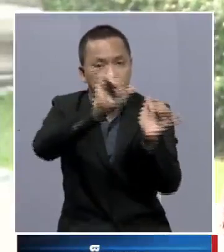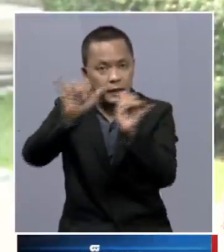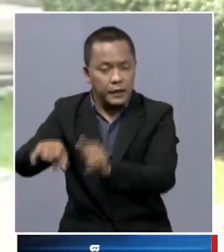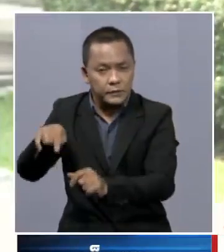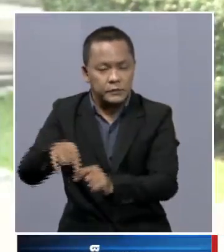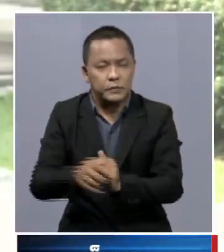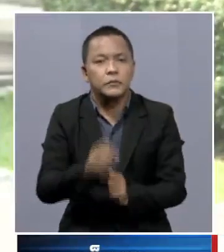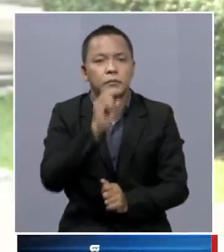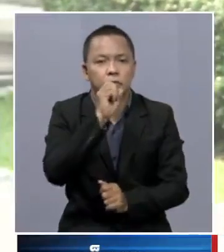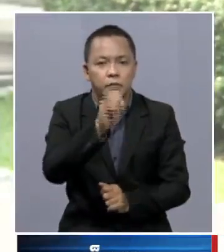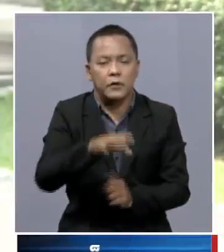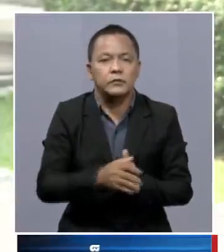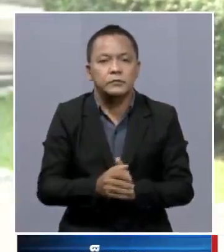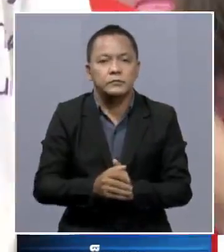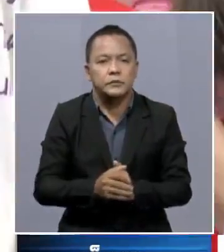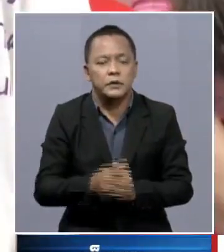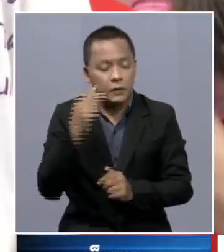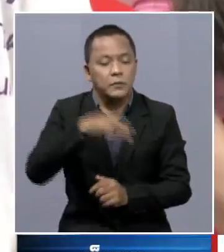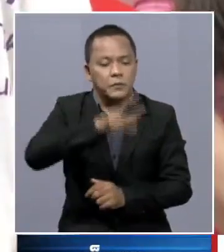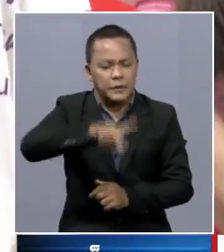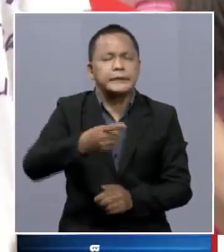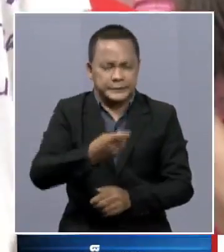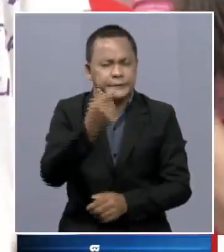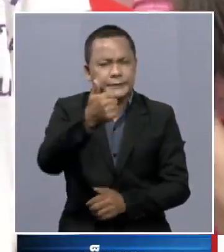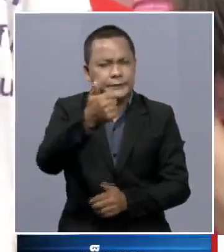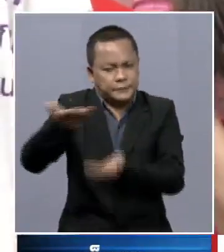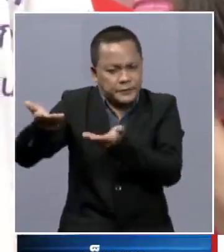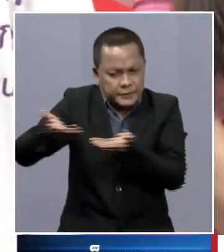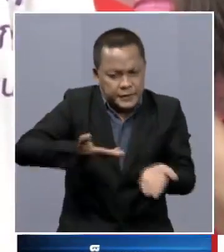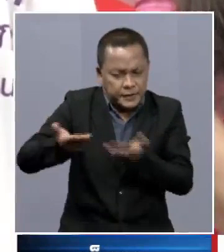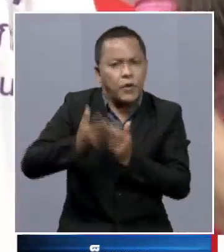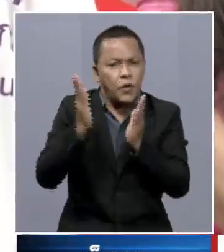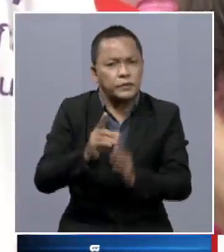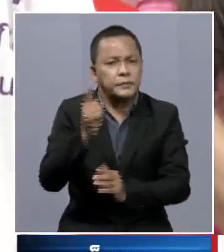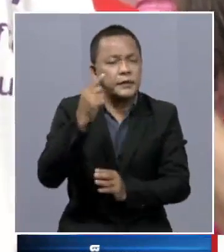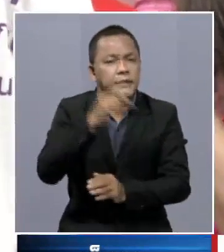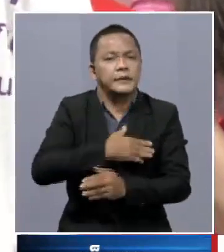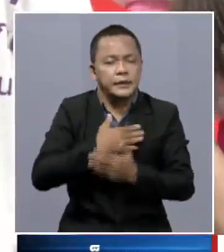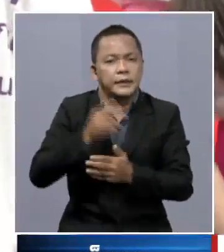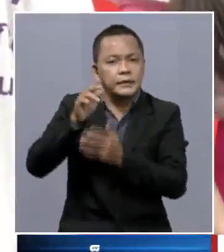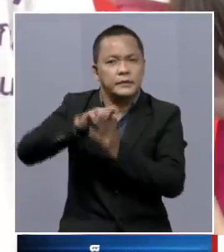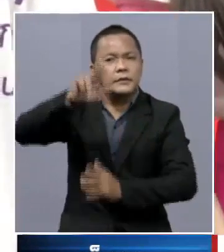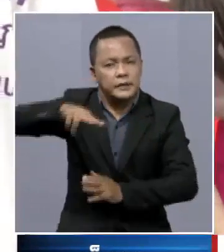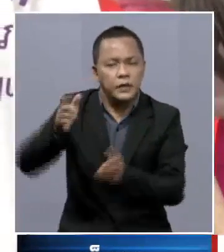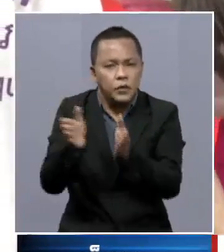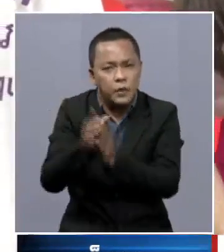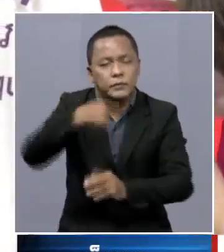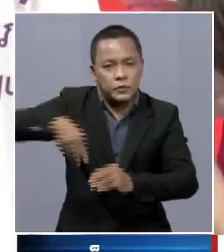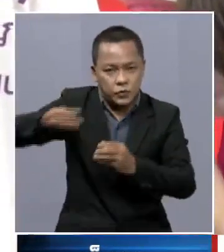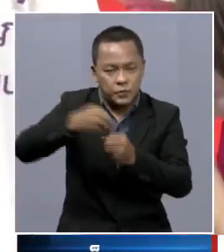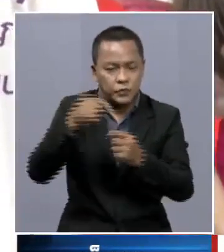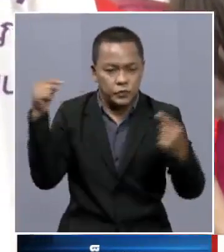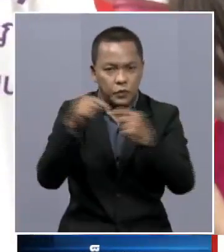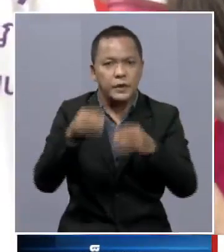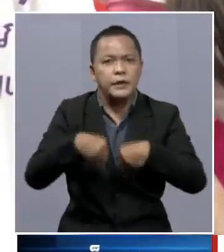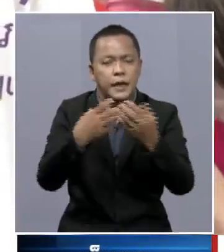ยคุณอุคอิงก็บอกว่าทางเพไยยินดีนะครับยิดีต้อนรบสทเก่าทั้งไทยรักไทยแล้วกเพอไทยอยู่แล้วโยมีเป้